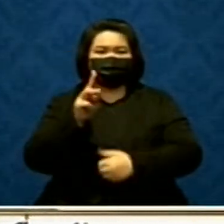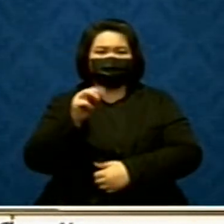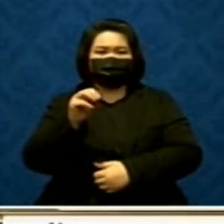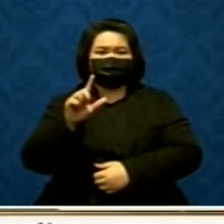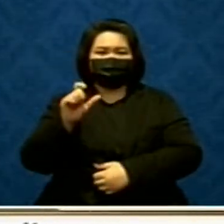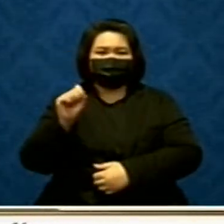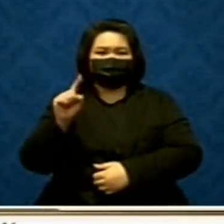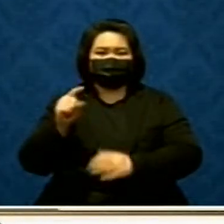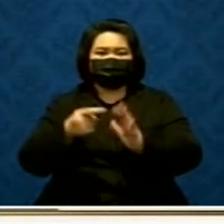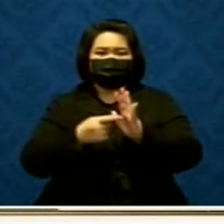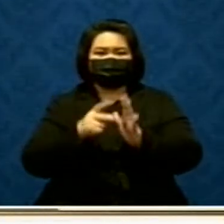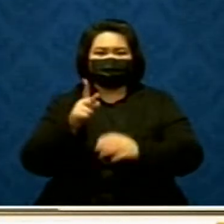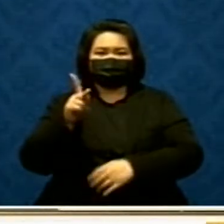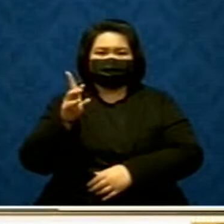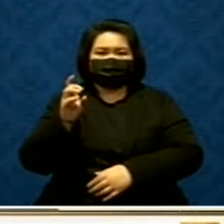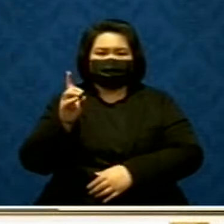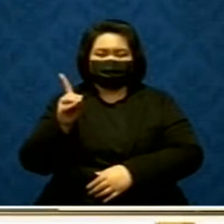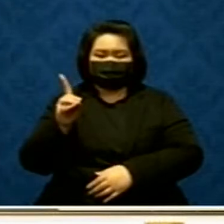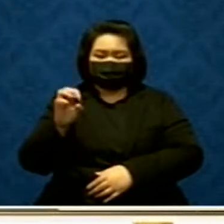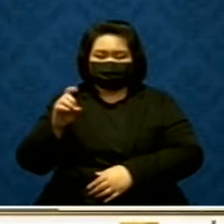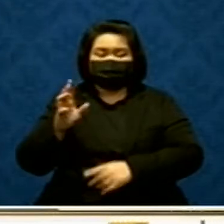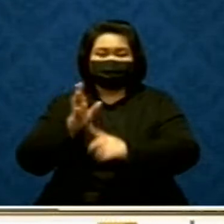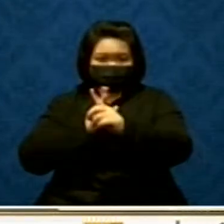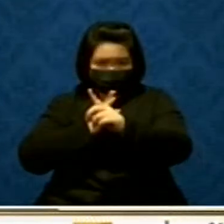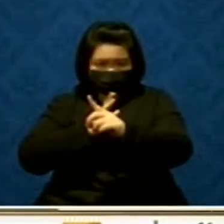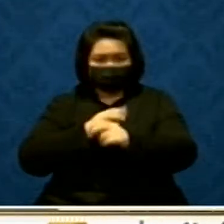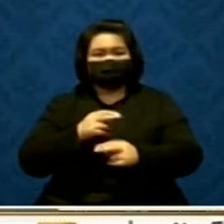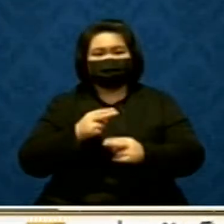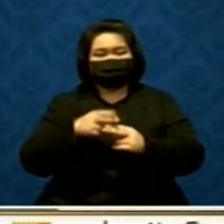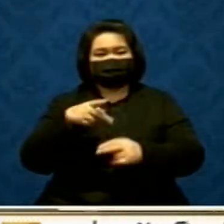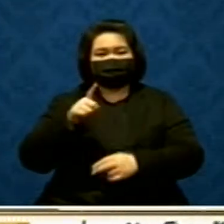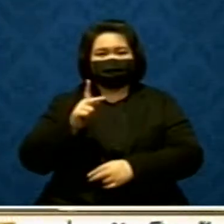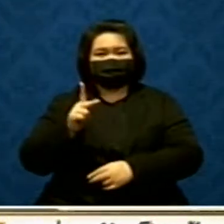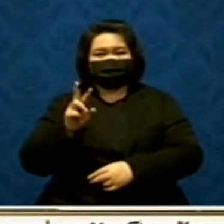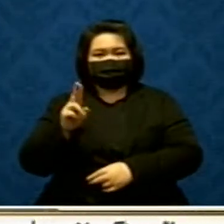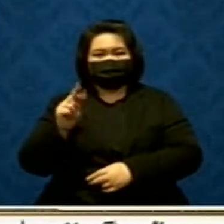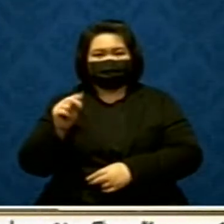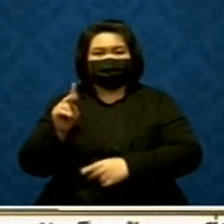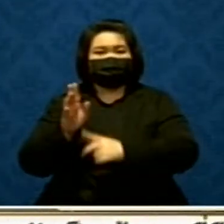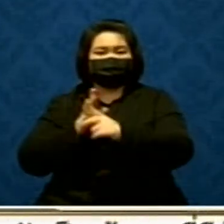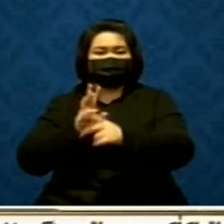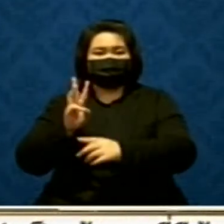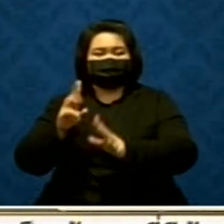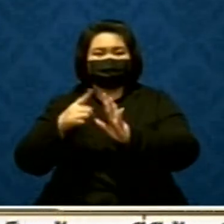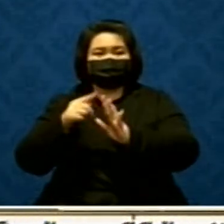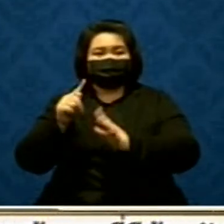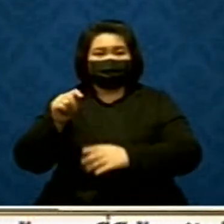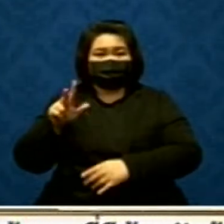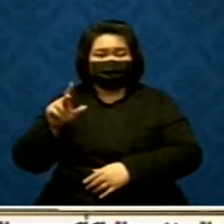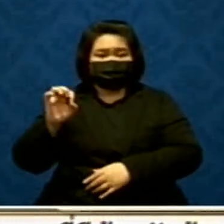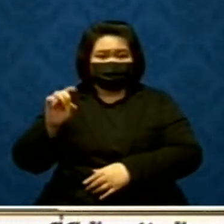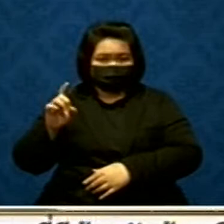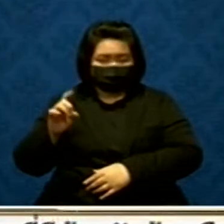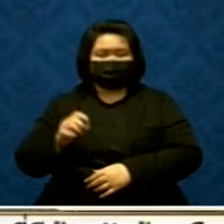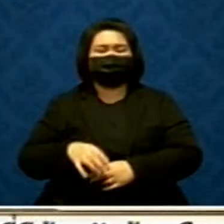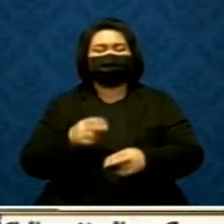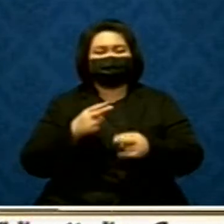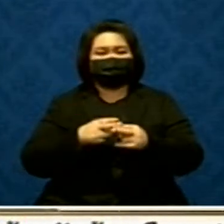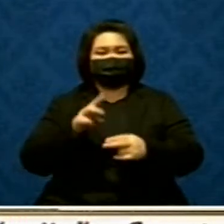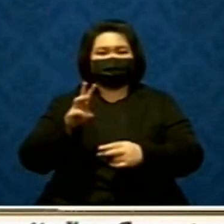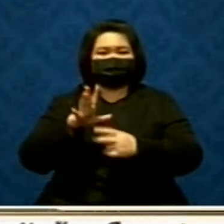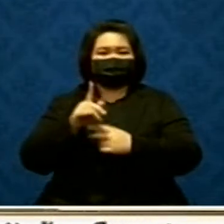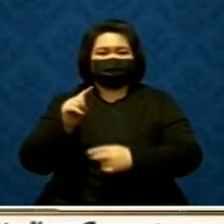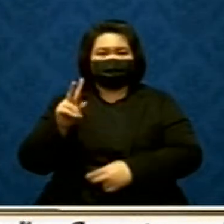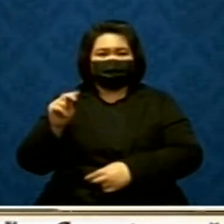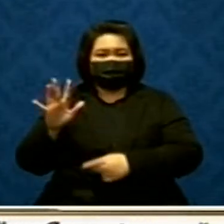ะท่านประกรณ์วุฒิอุดมพิพัฒน์กุลท่านพัฒนาสับโสนะครับท่